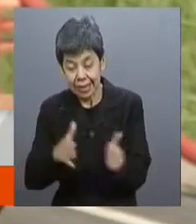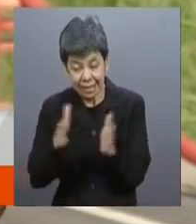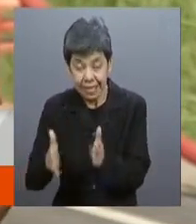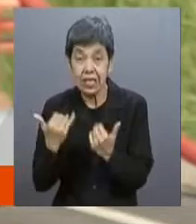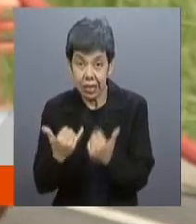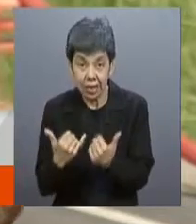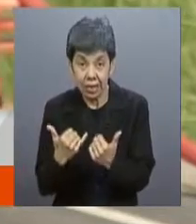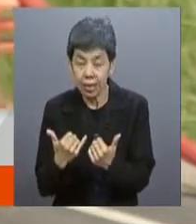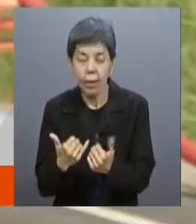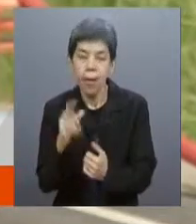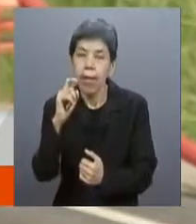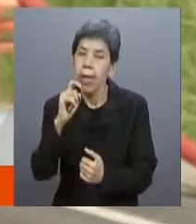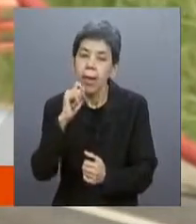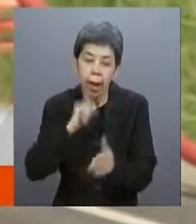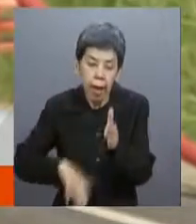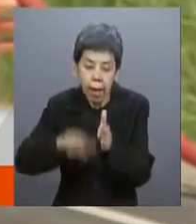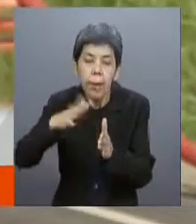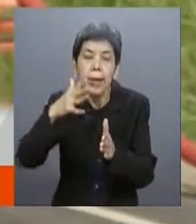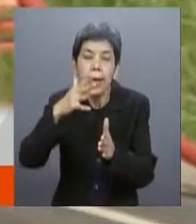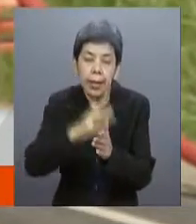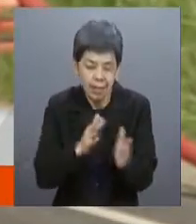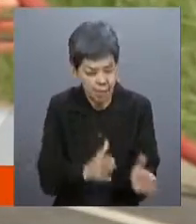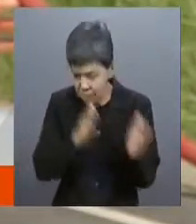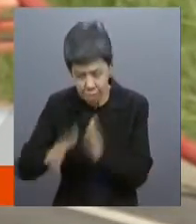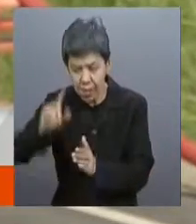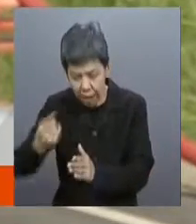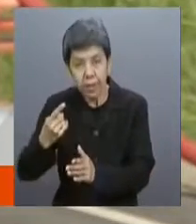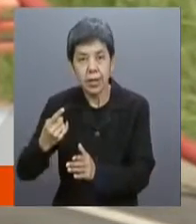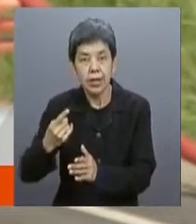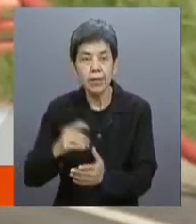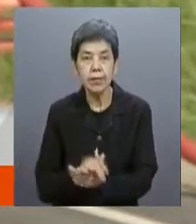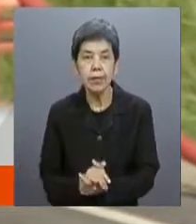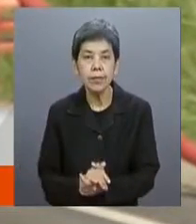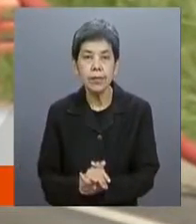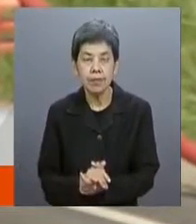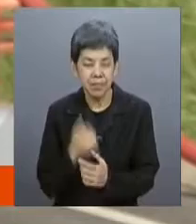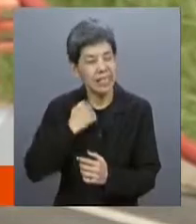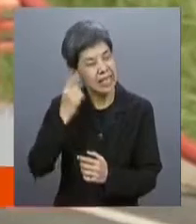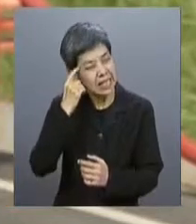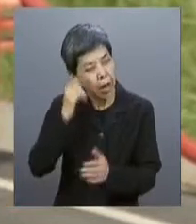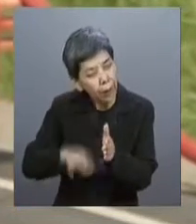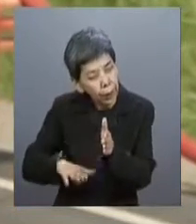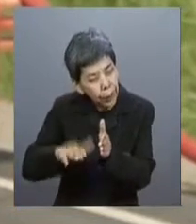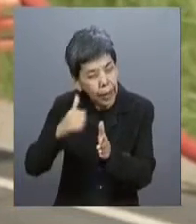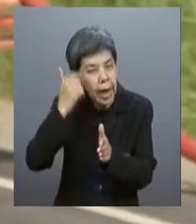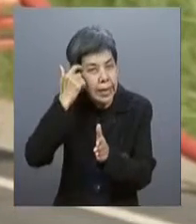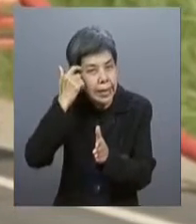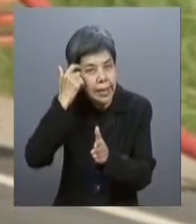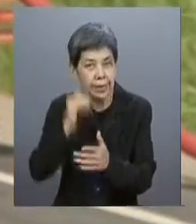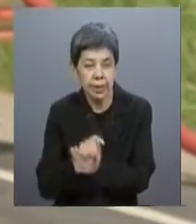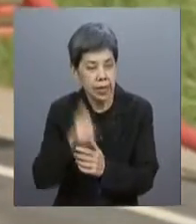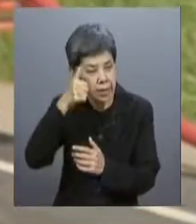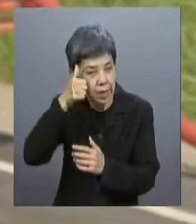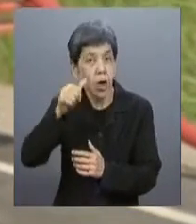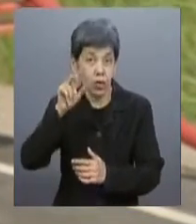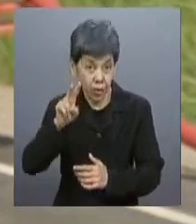ใช้ไม่ได้น้ำไม่ขึ้นก็ไปเจาะข้างๆบ่อเก่าก็คาดว่าน่าจะขึ้นเจาะมาได้2วัน